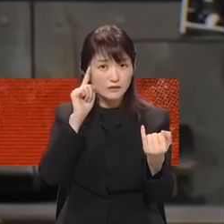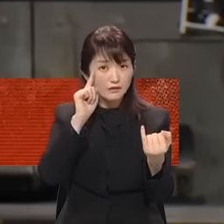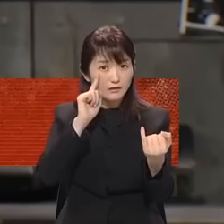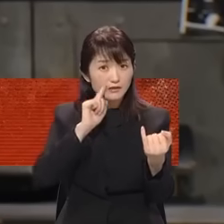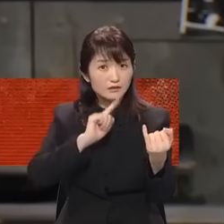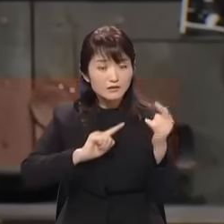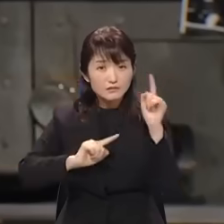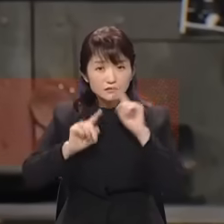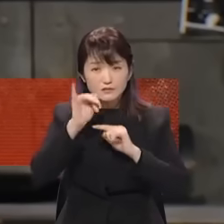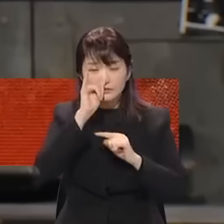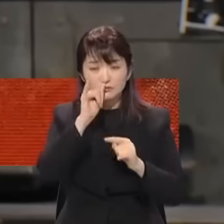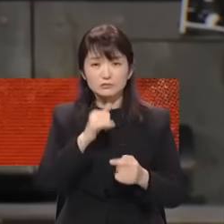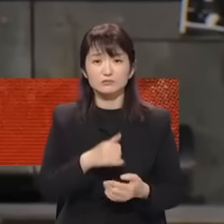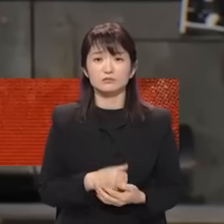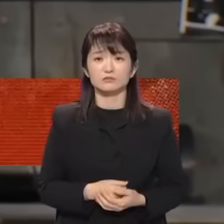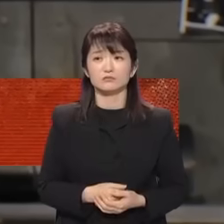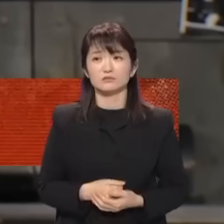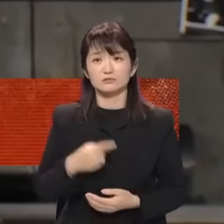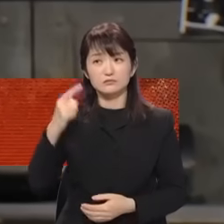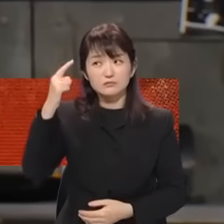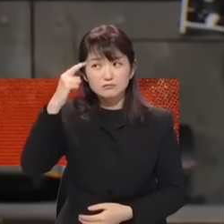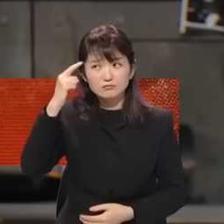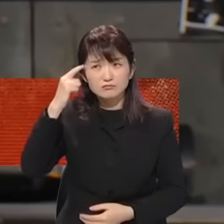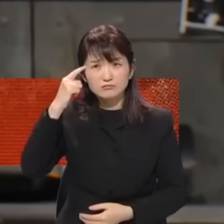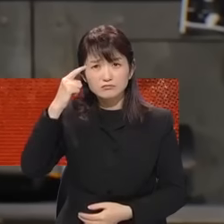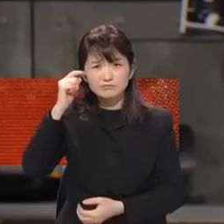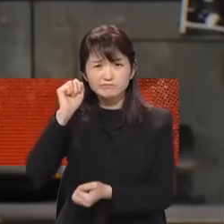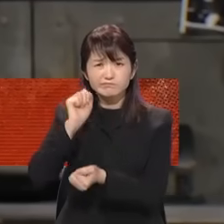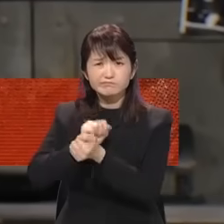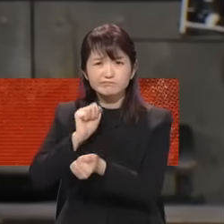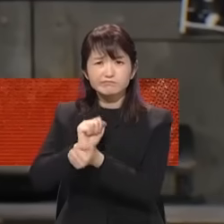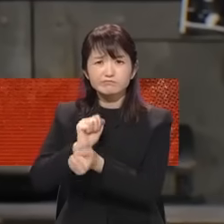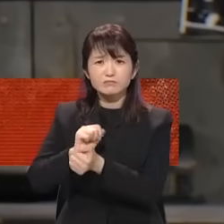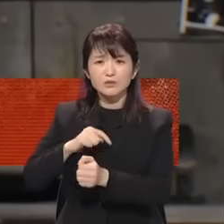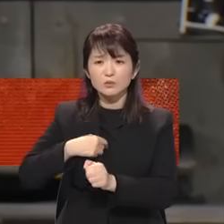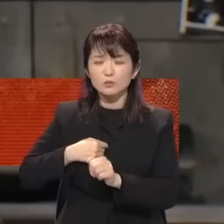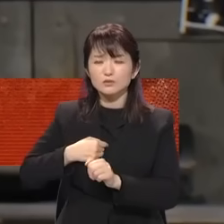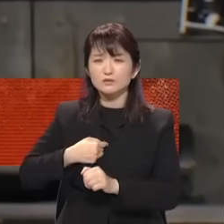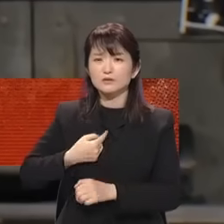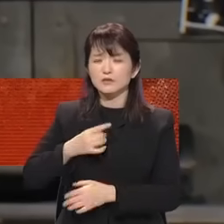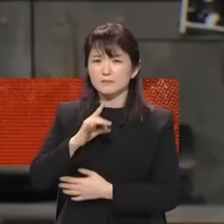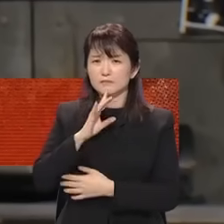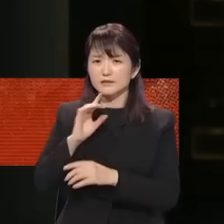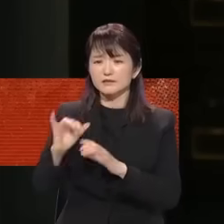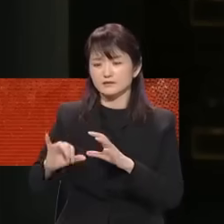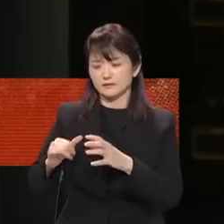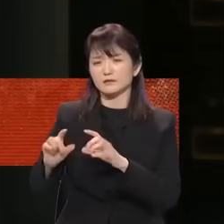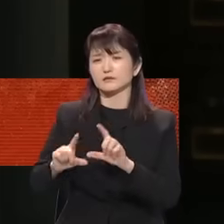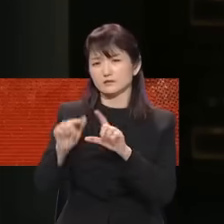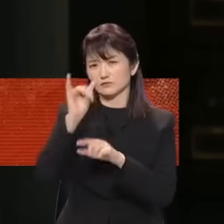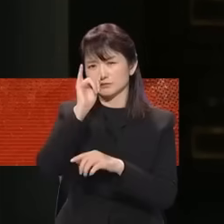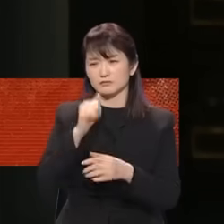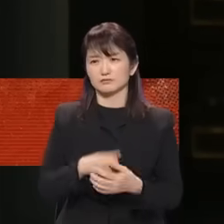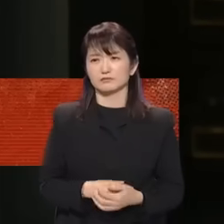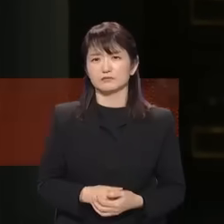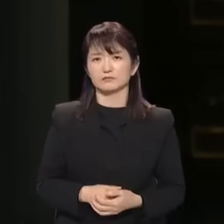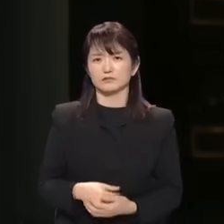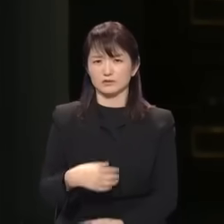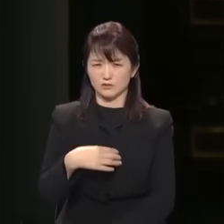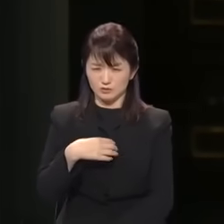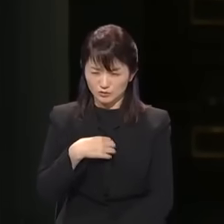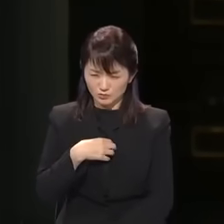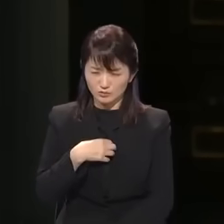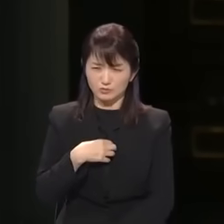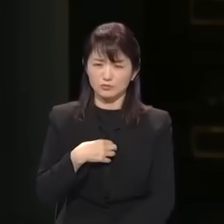얘기했던 것처럼 사고 방식이 이상한 사람이에요 혼자만의 세계에 사는 거예요 이게 진짜 위험하거든요